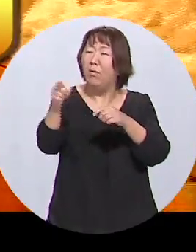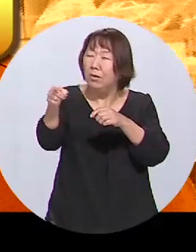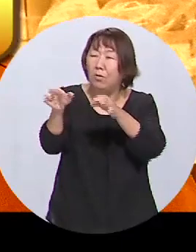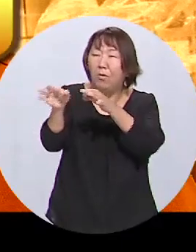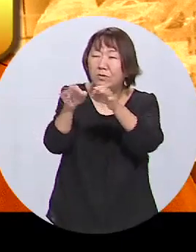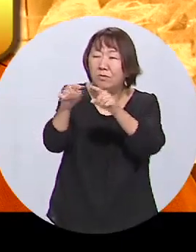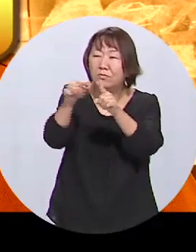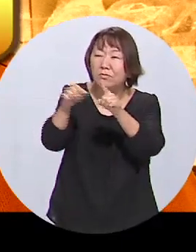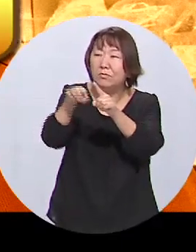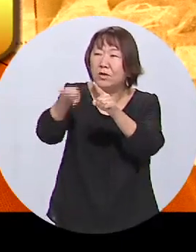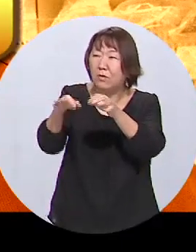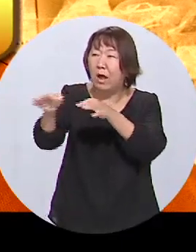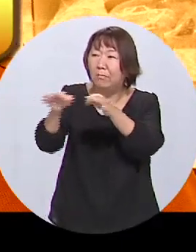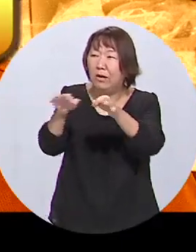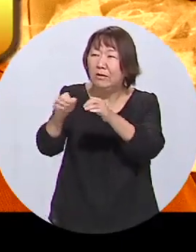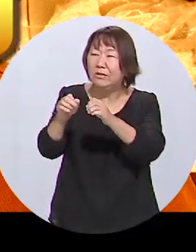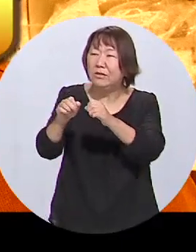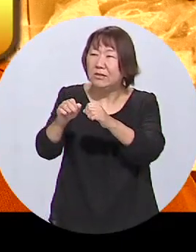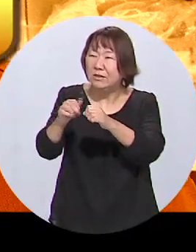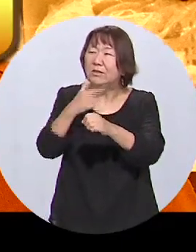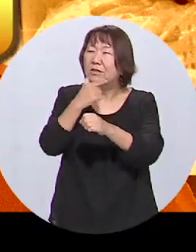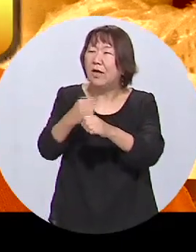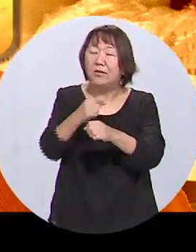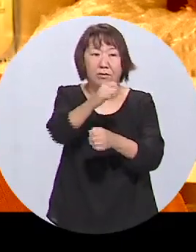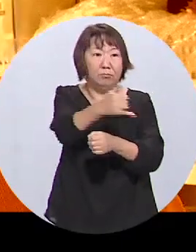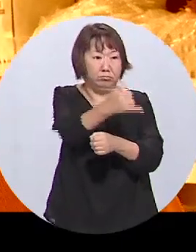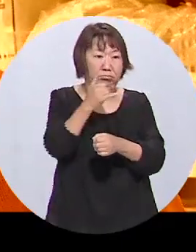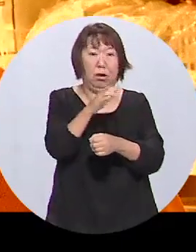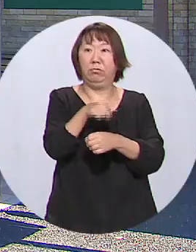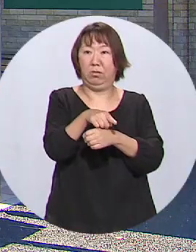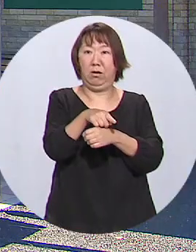で販売させていただけないかという電話がかかってきました。